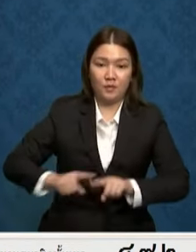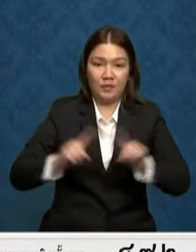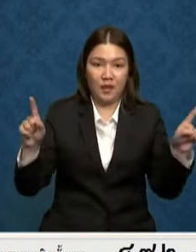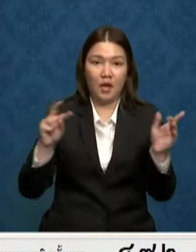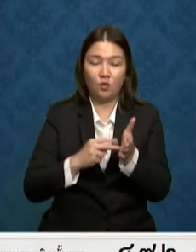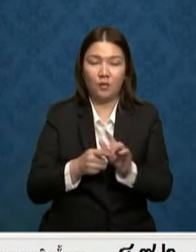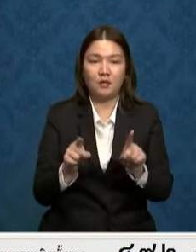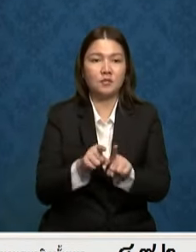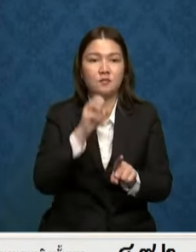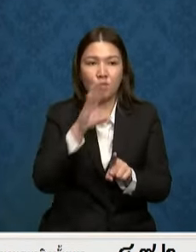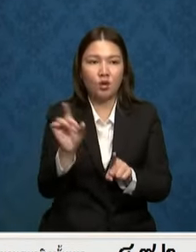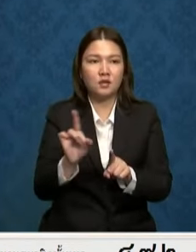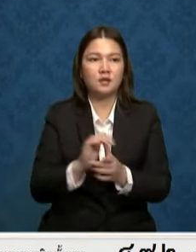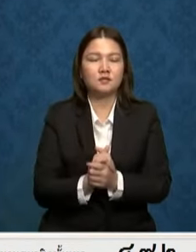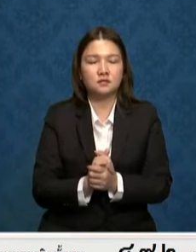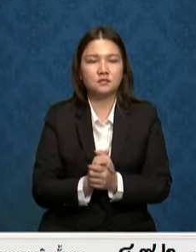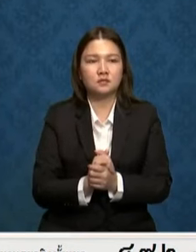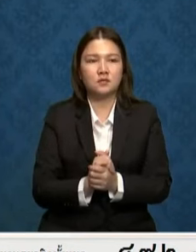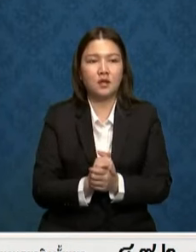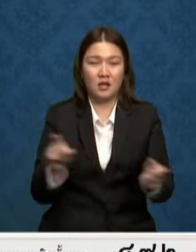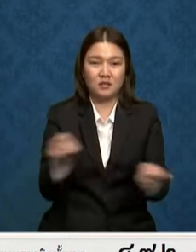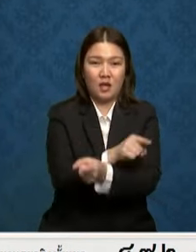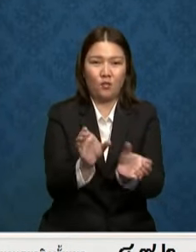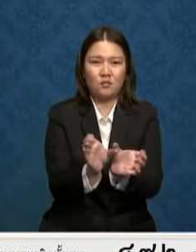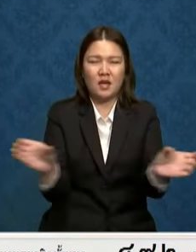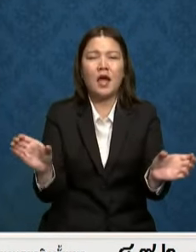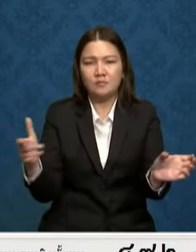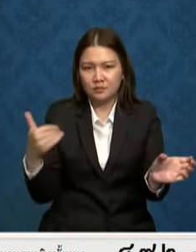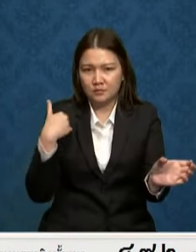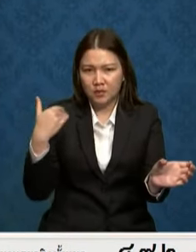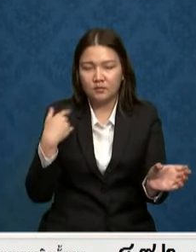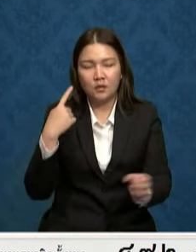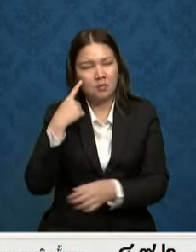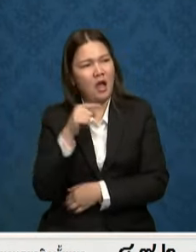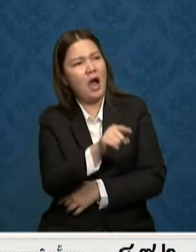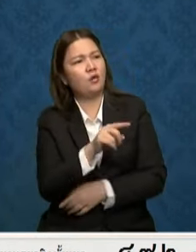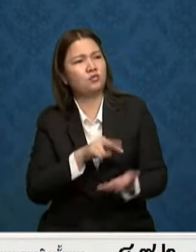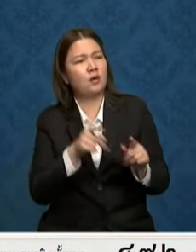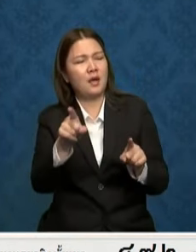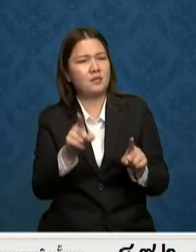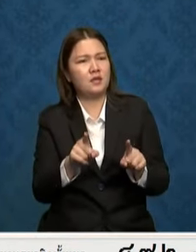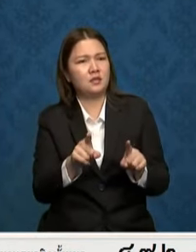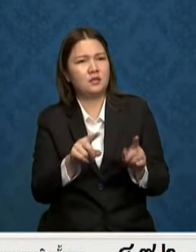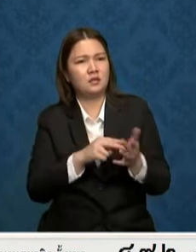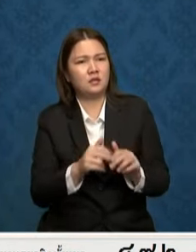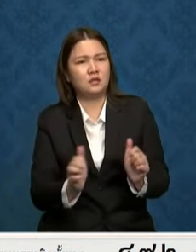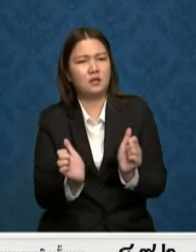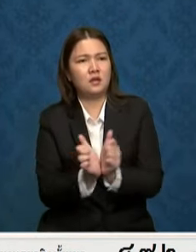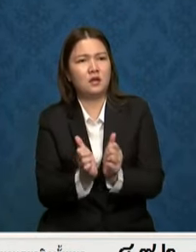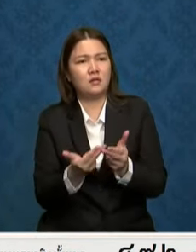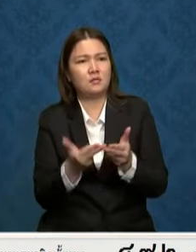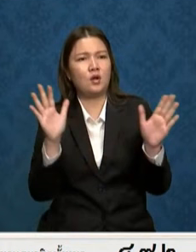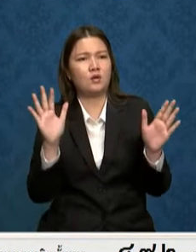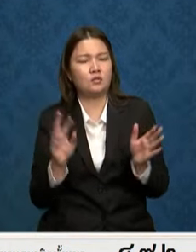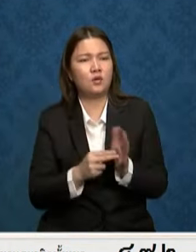ที่แตกแยกอันนี้ทุกเ่ออันนี้หลายคนก็พูดเองว่าสังคมมีความแตกแยกก็มีความเห็นไปอีกทางนึว่าจริงๆการไม่นิรโทษต่างหากที่